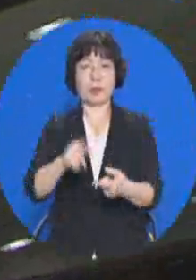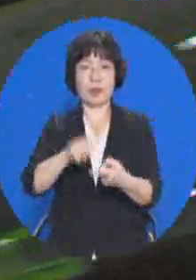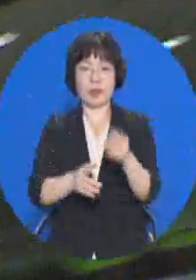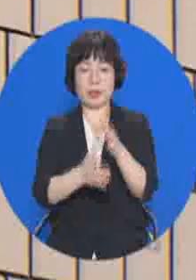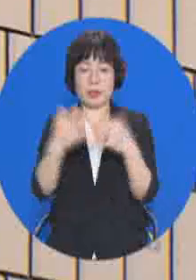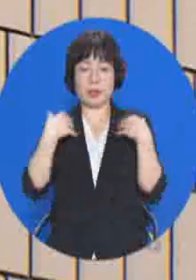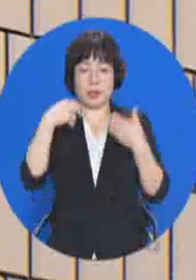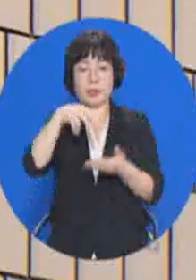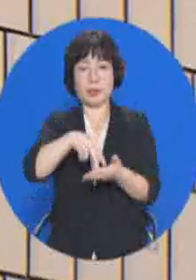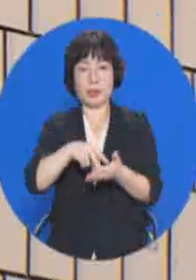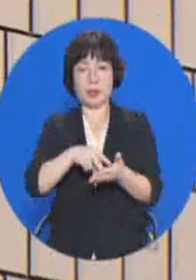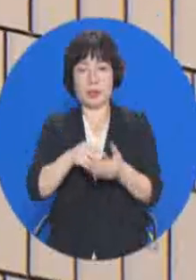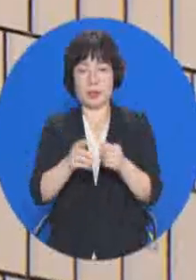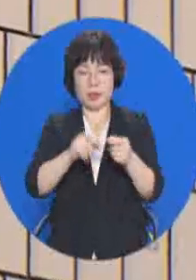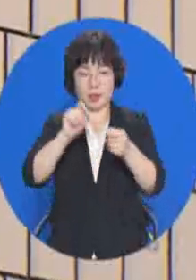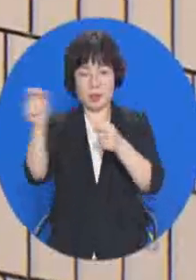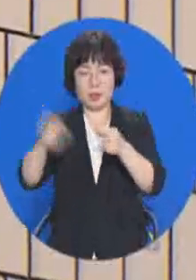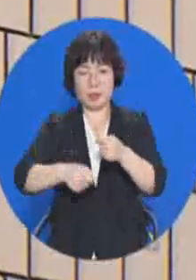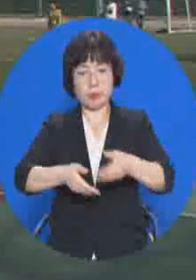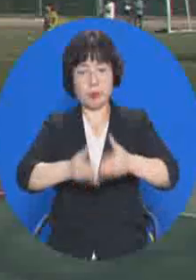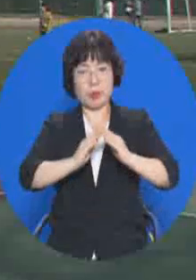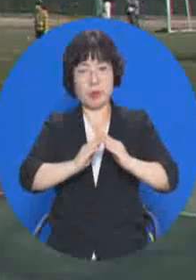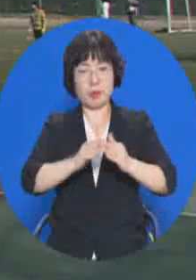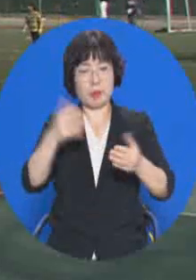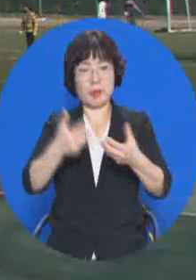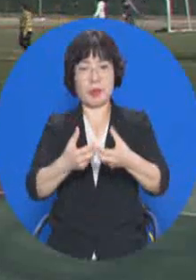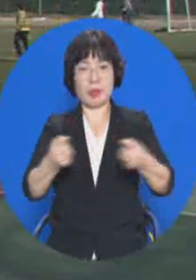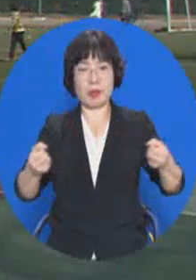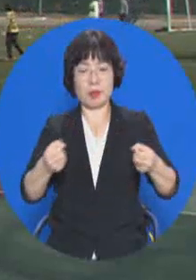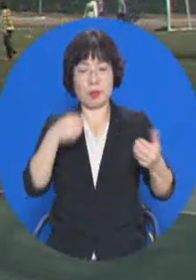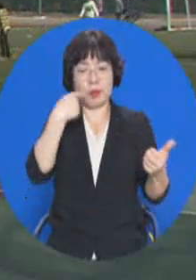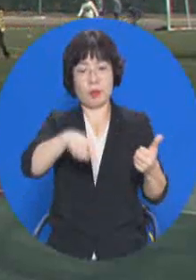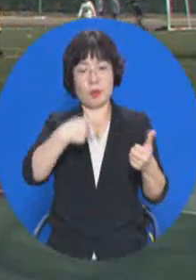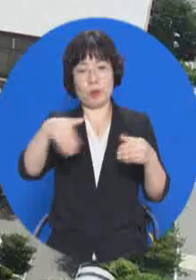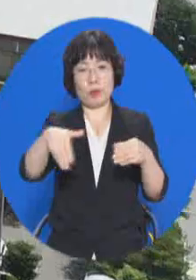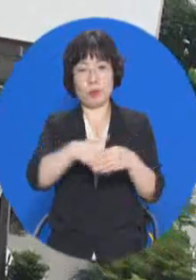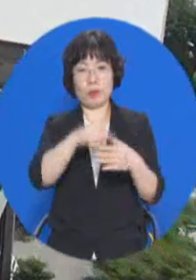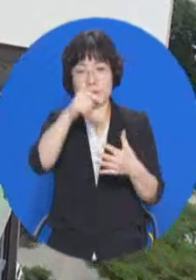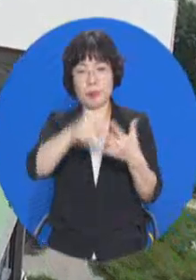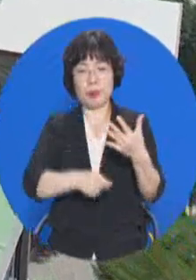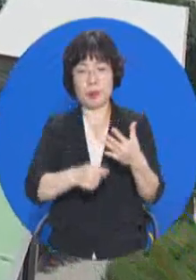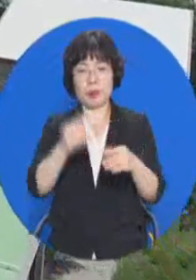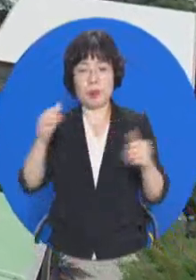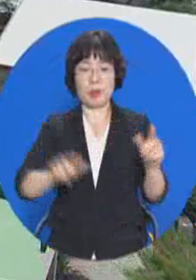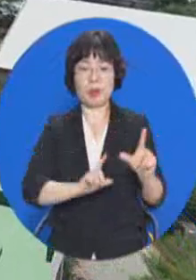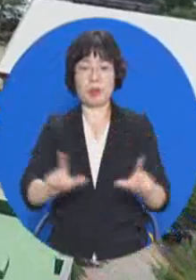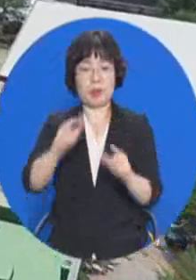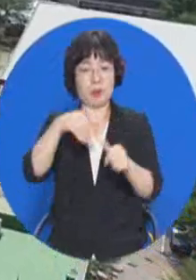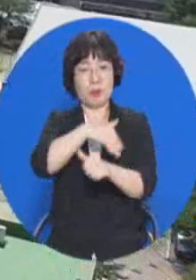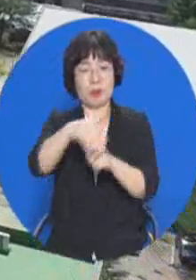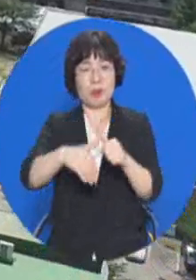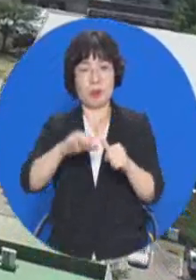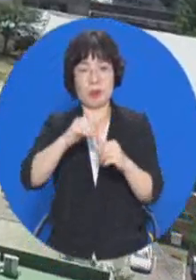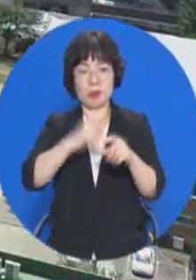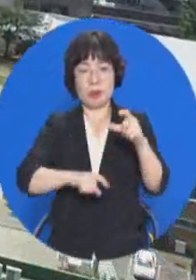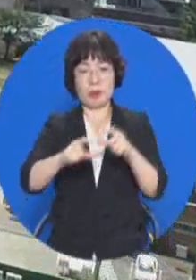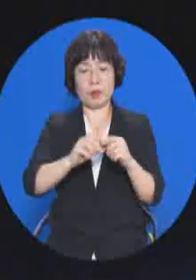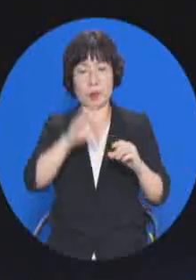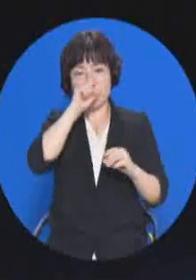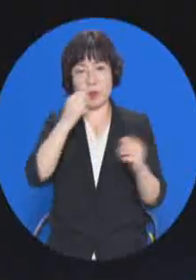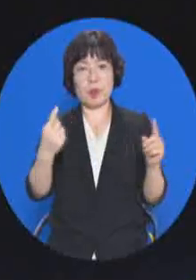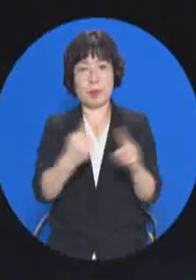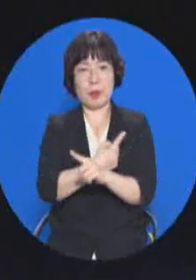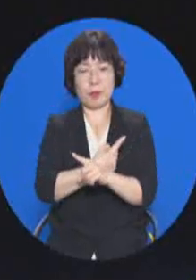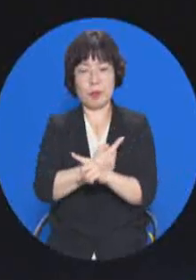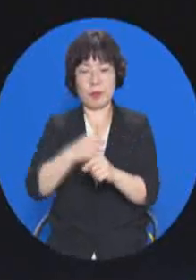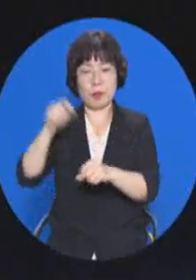여수시는 청사와는 별개의 문제라며 교육 문화 인프라 등을 확충하고 정주 여건을 개선하는 것을 해법으로 제시한 반면